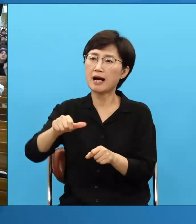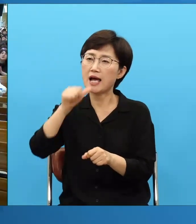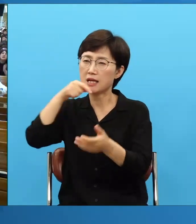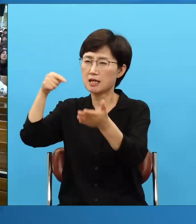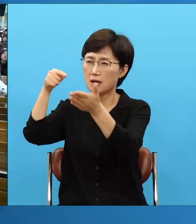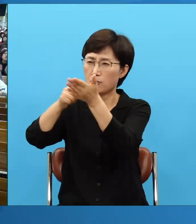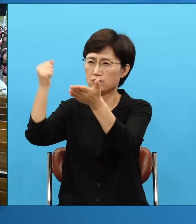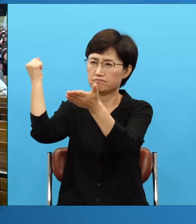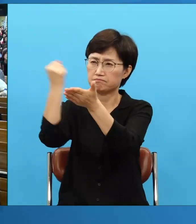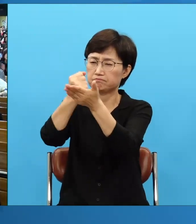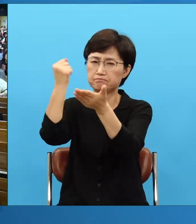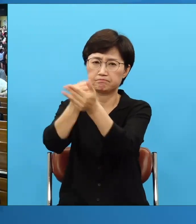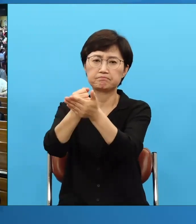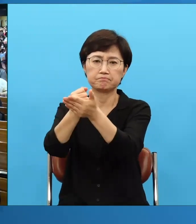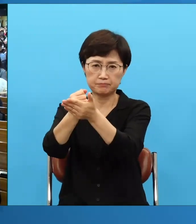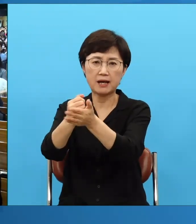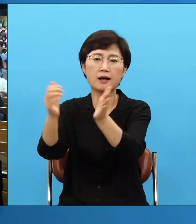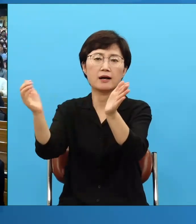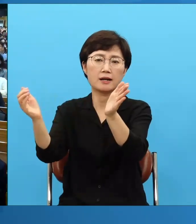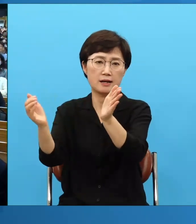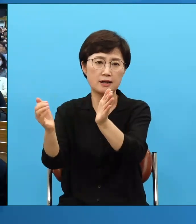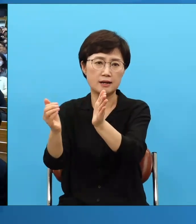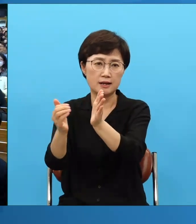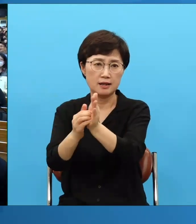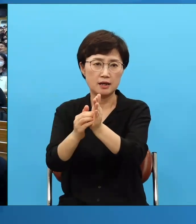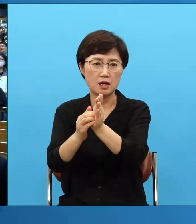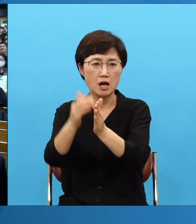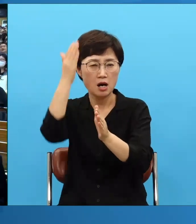십자가의 힘이 없을 만하네